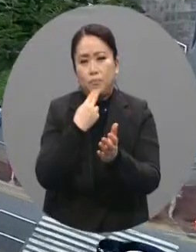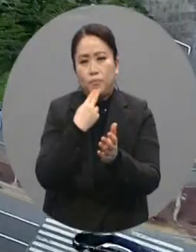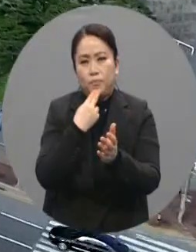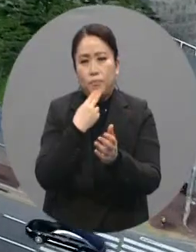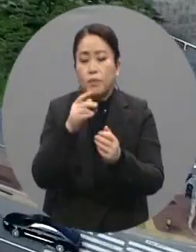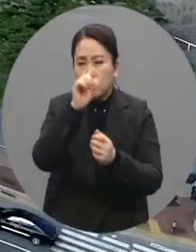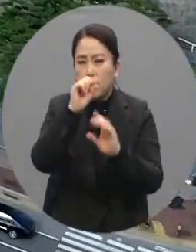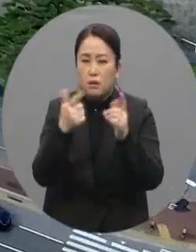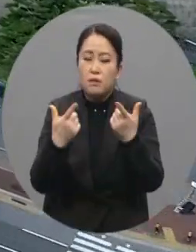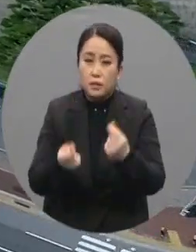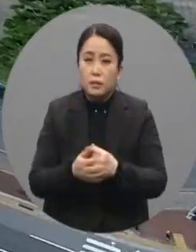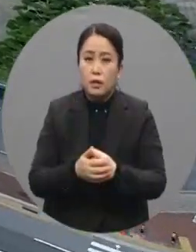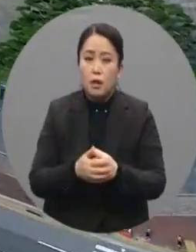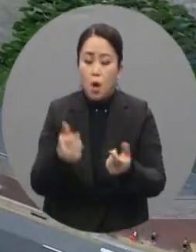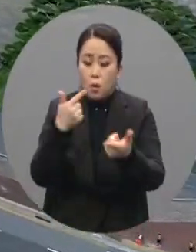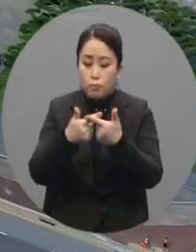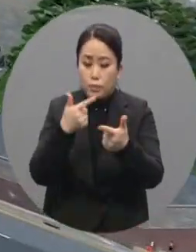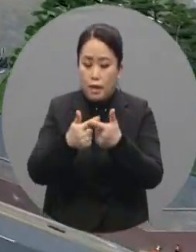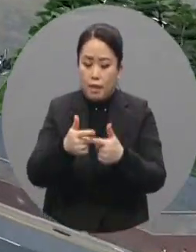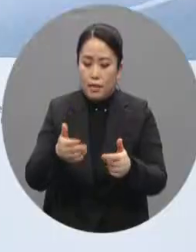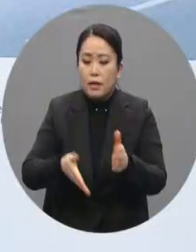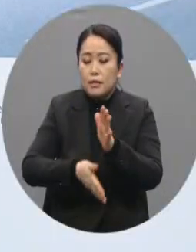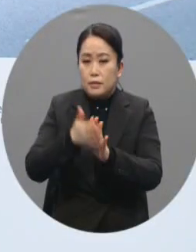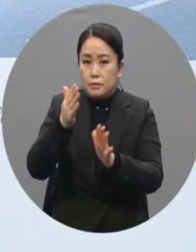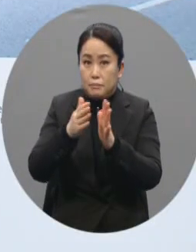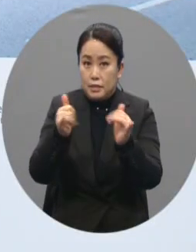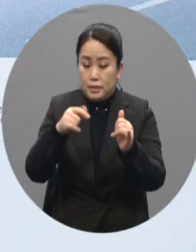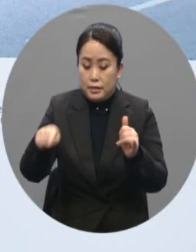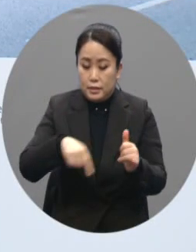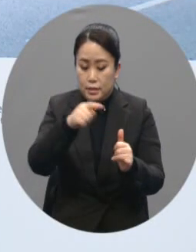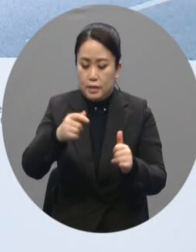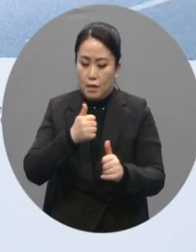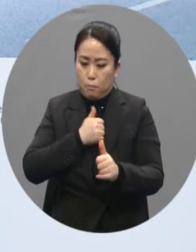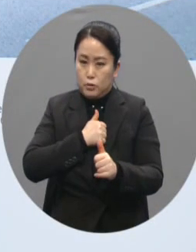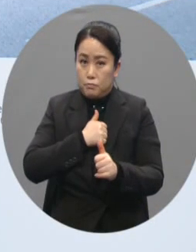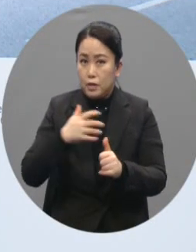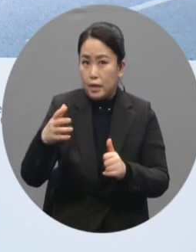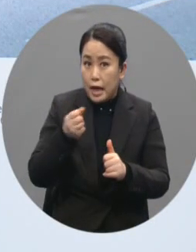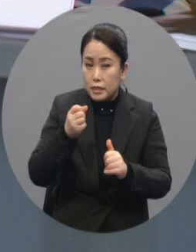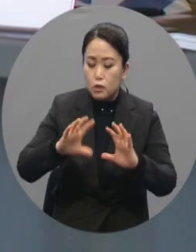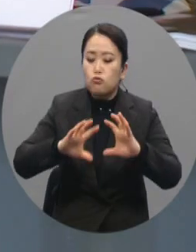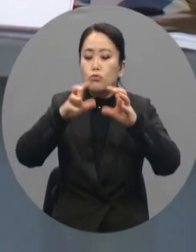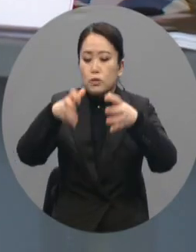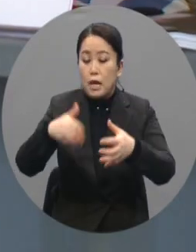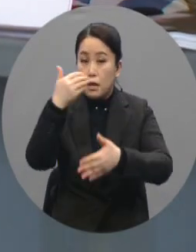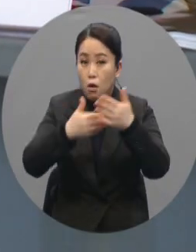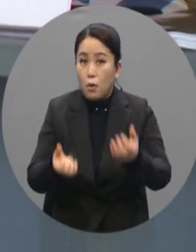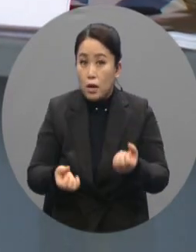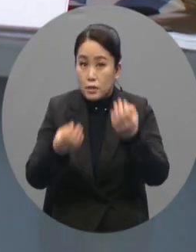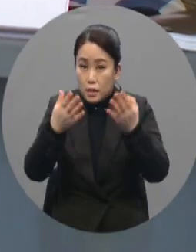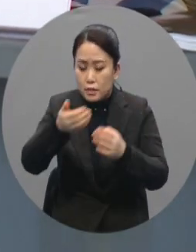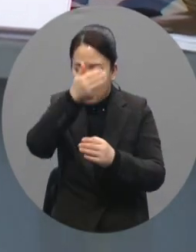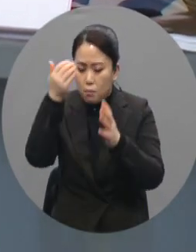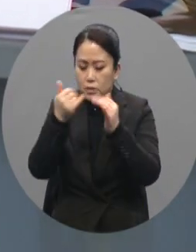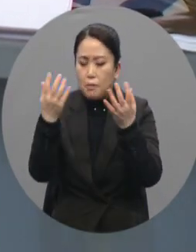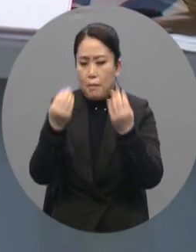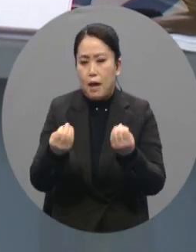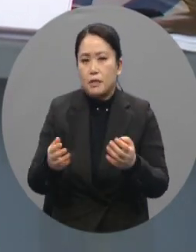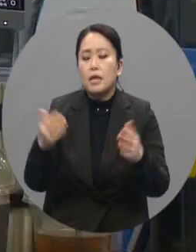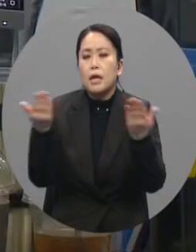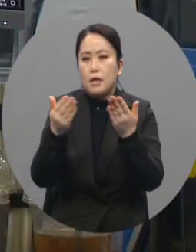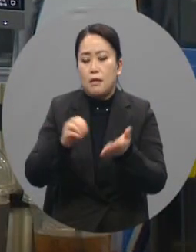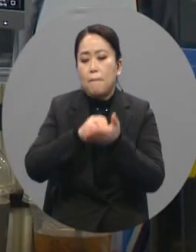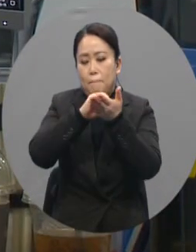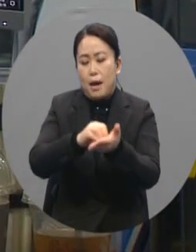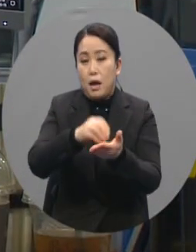시민들의 자부심으로 자리 잡은 부산국제영화제는 젊은 인력들이 많이 몰리는 일터입니다. 하지만 아시아